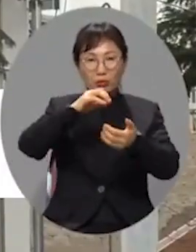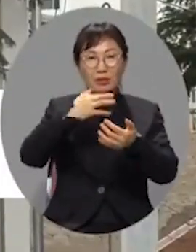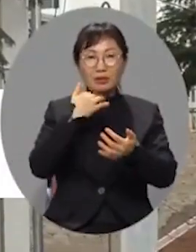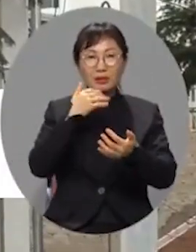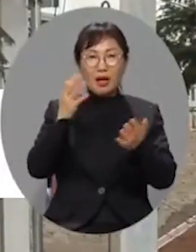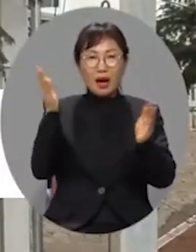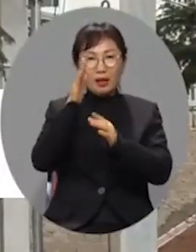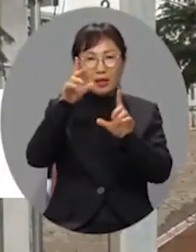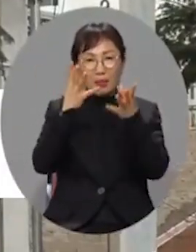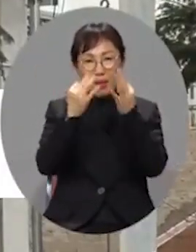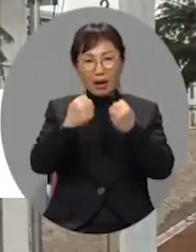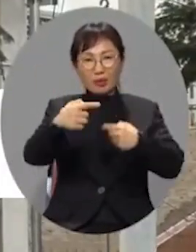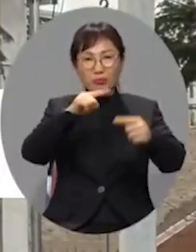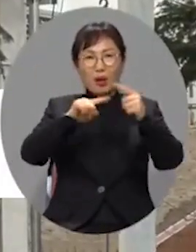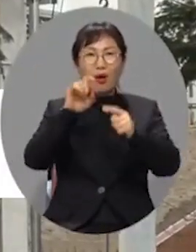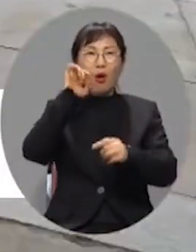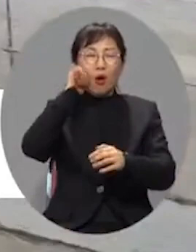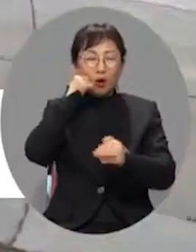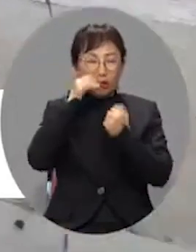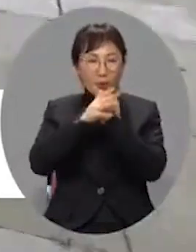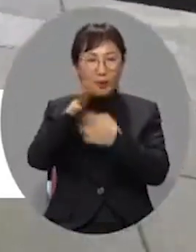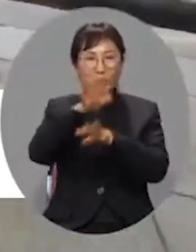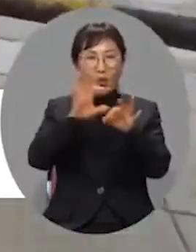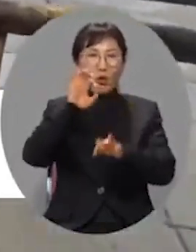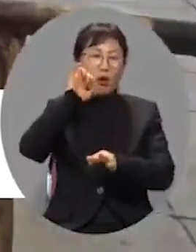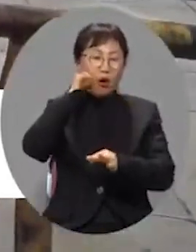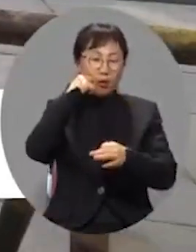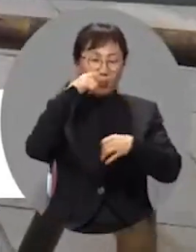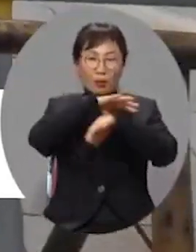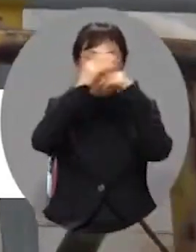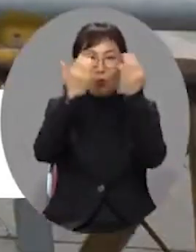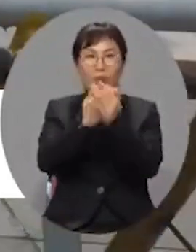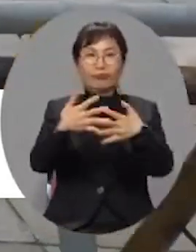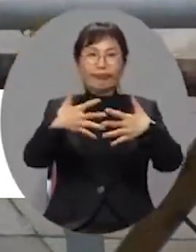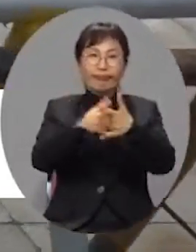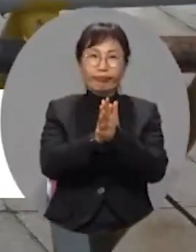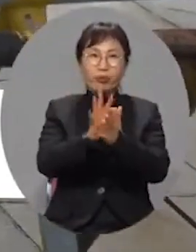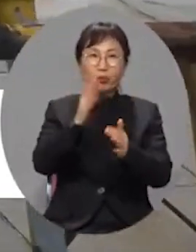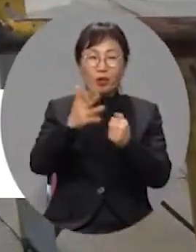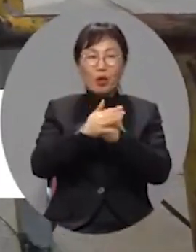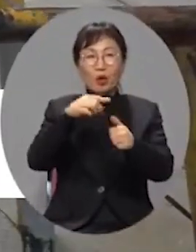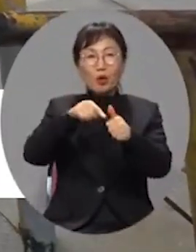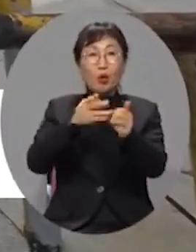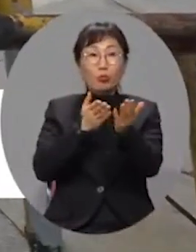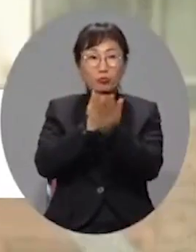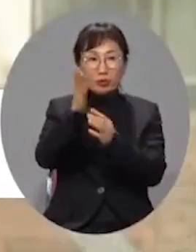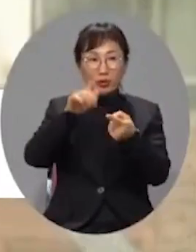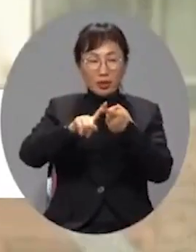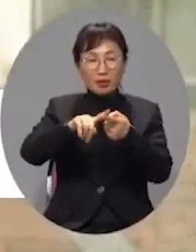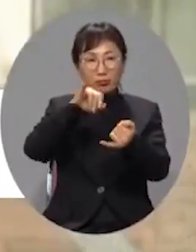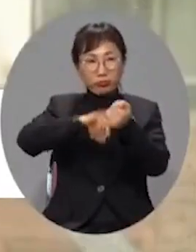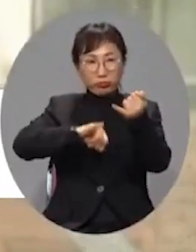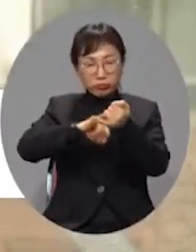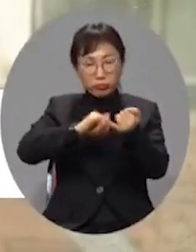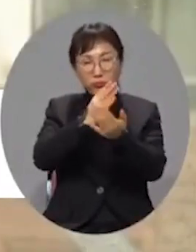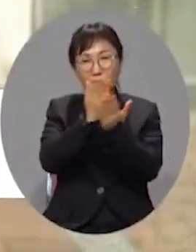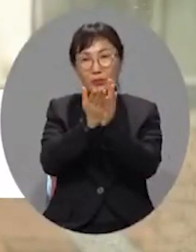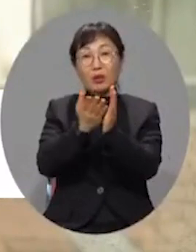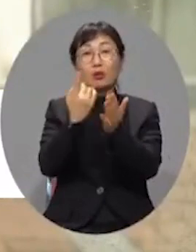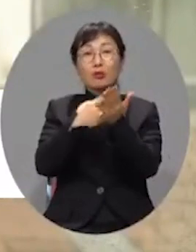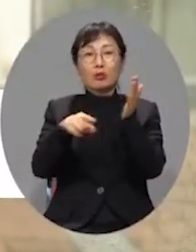힘들 정도로 경영난을 겪고 있어 사실상 백지화됐습니다. 교육부는 체불임금 지급 등 후속 절차를